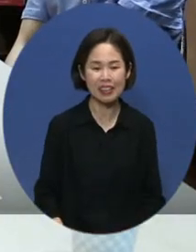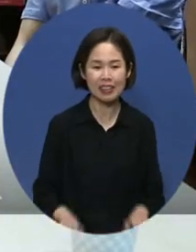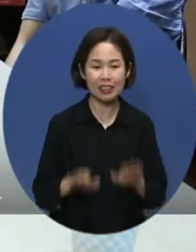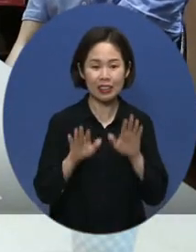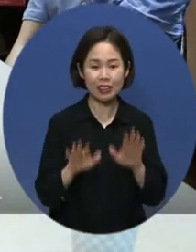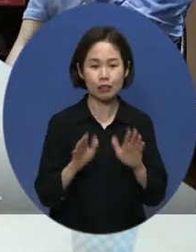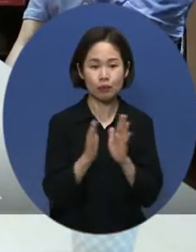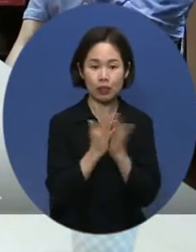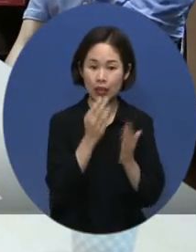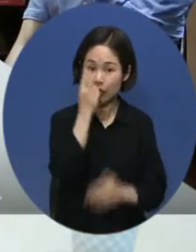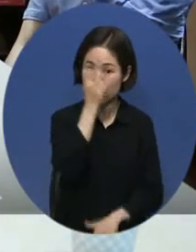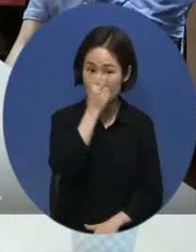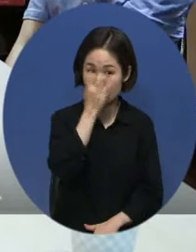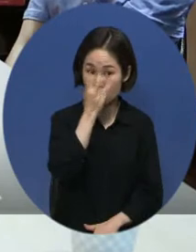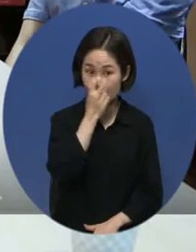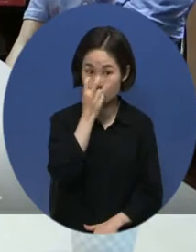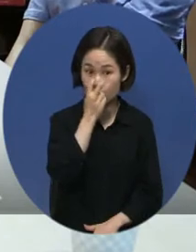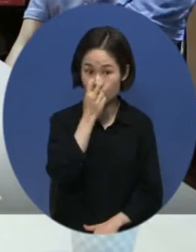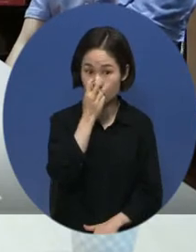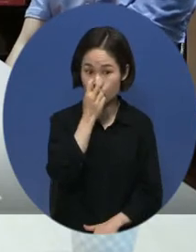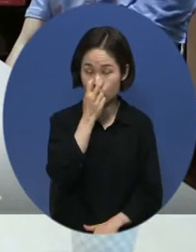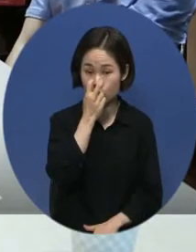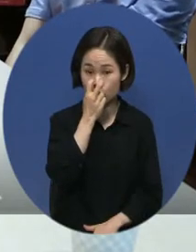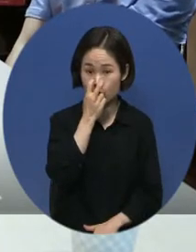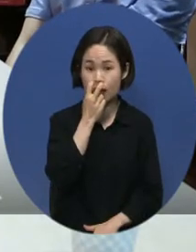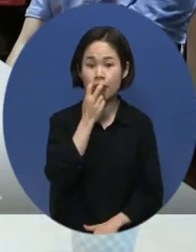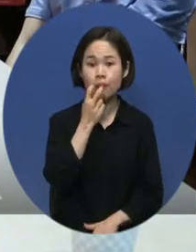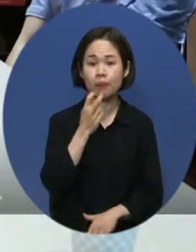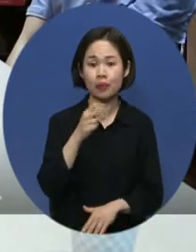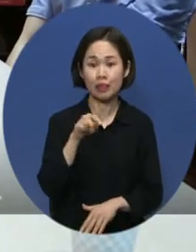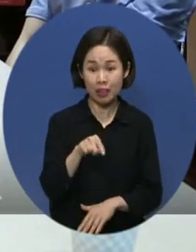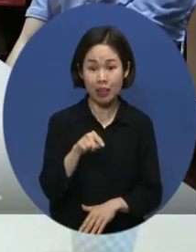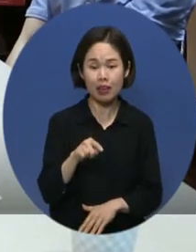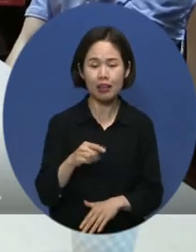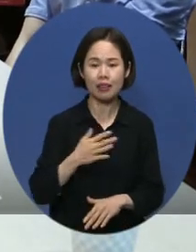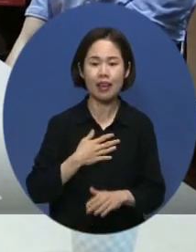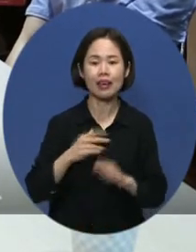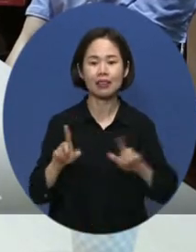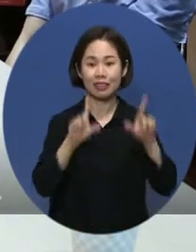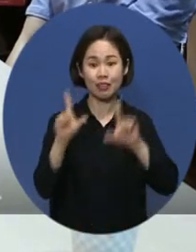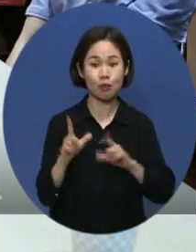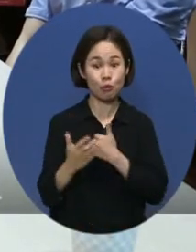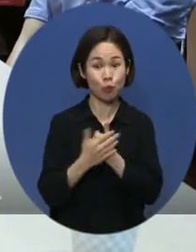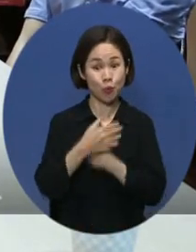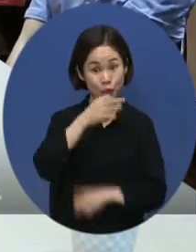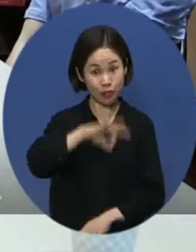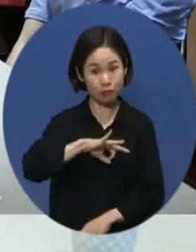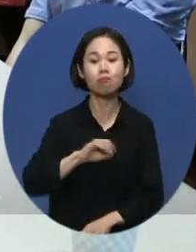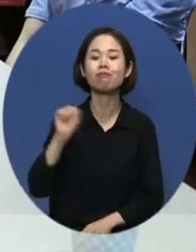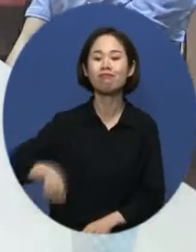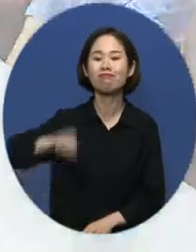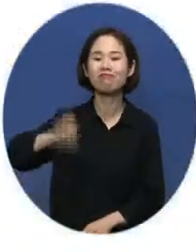게 정말 생활에 도움이 되나요? 네요.